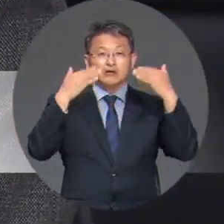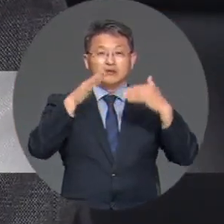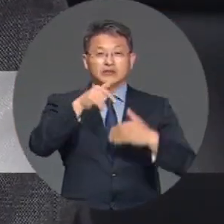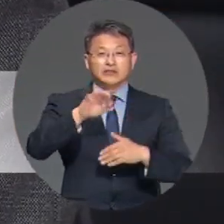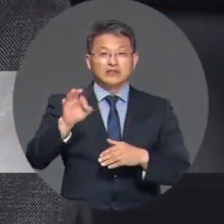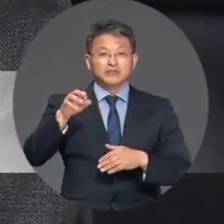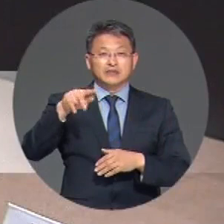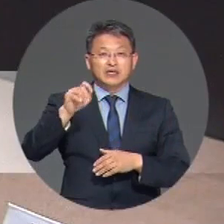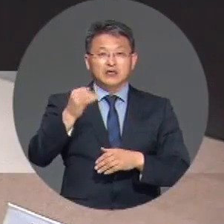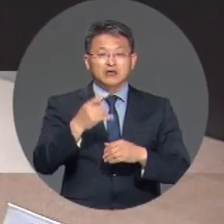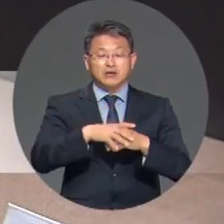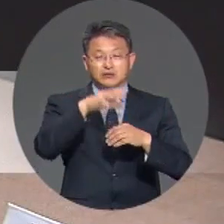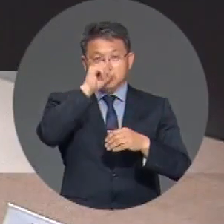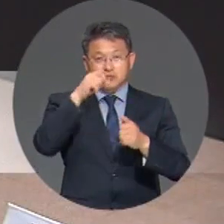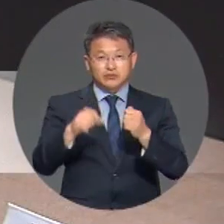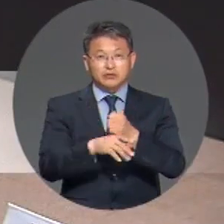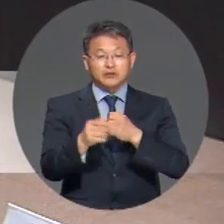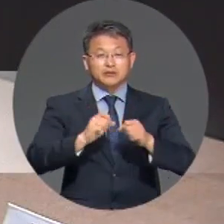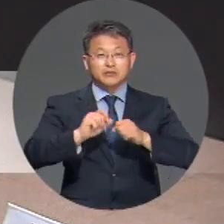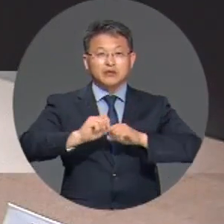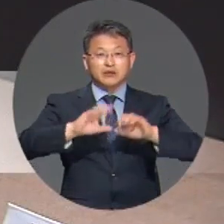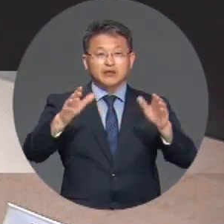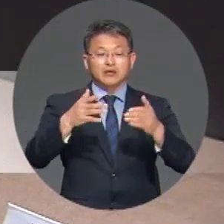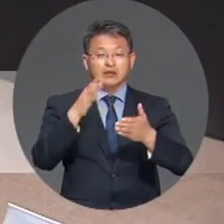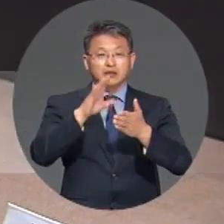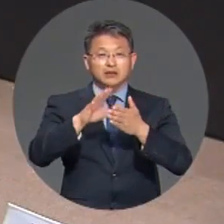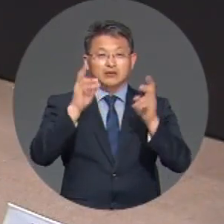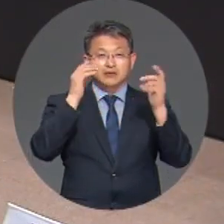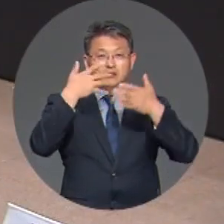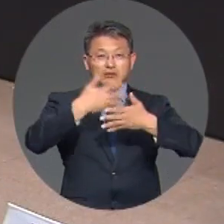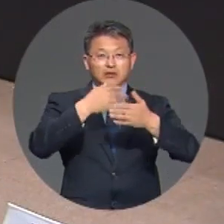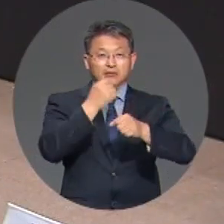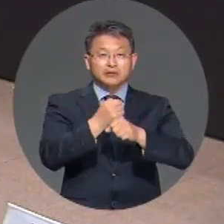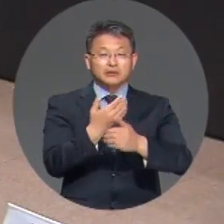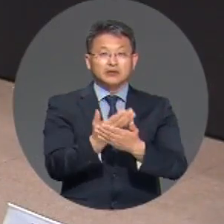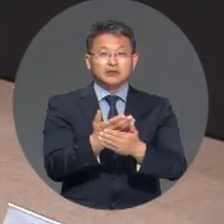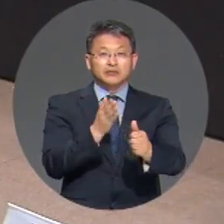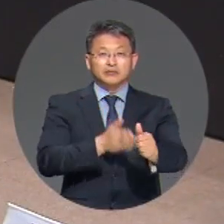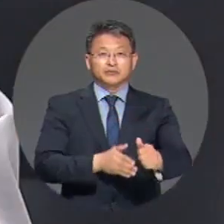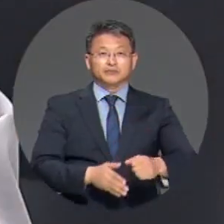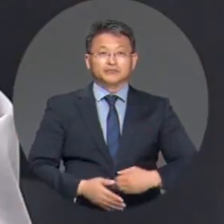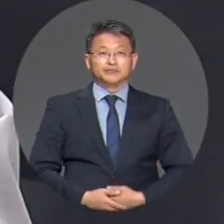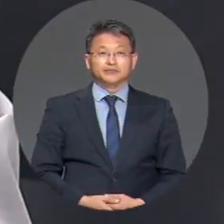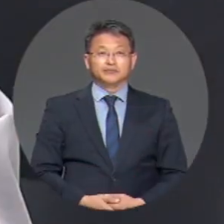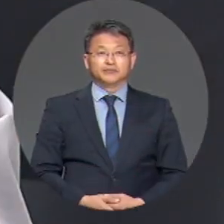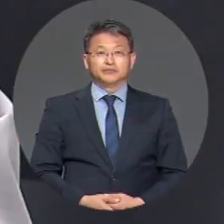김장하를 선한 영향력을 널리 퍼뜨리는 작품으로 삼아달라고 당부했습니다.